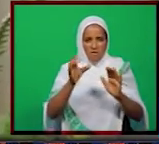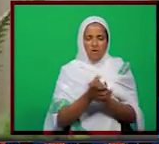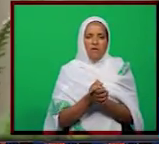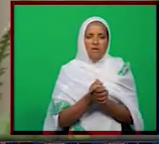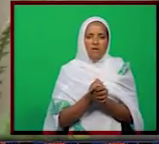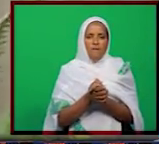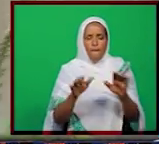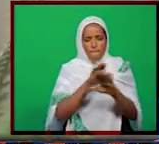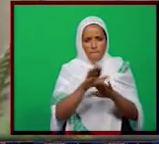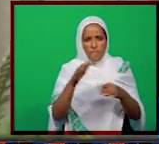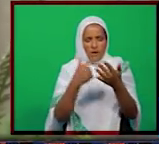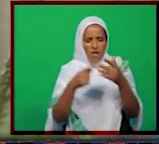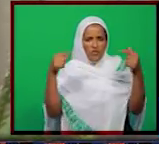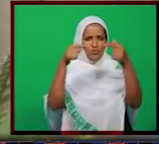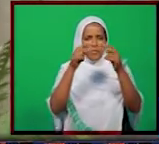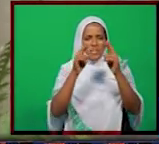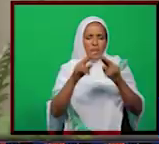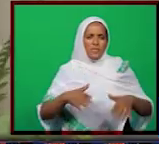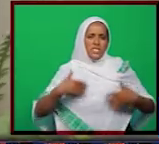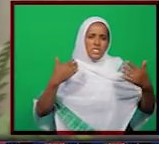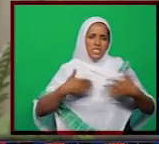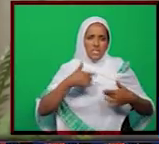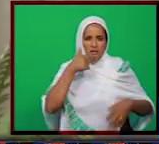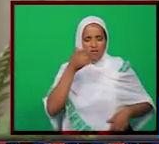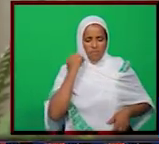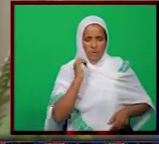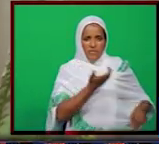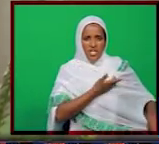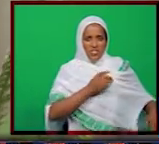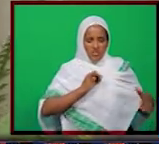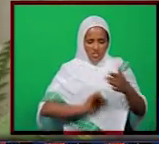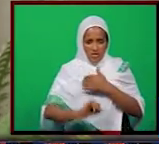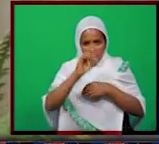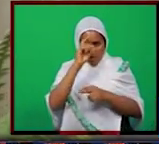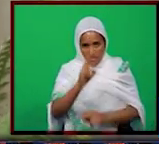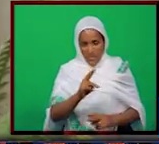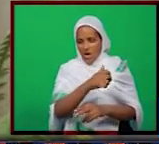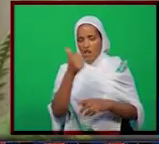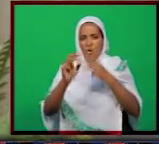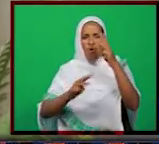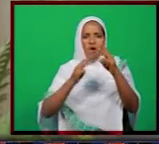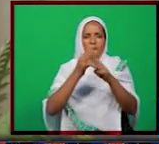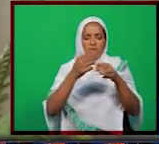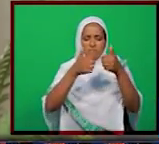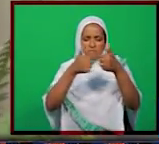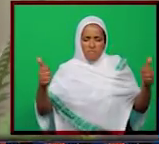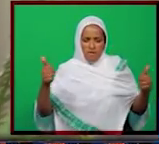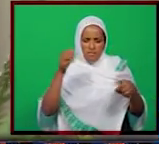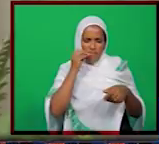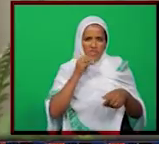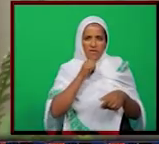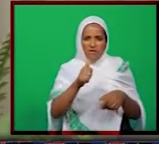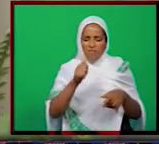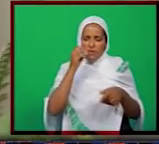ይታረቃል። በቃ ግንኙነቱ በጣም ደስ ይላል። የእመቤታችን ልደት ሲከበር ከሌላው በዓል የሚለይበት